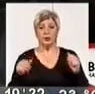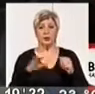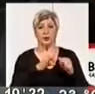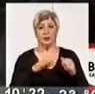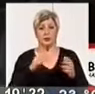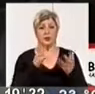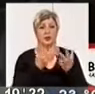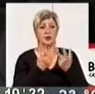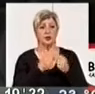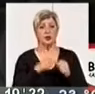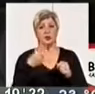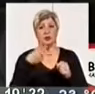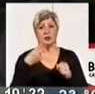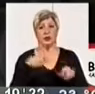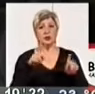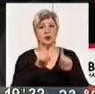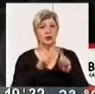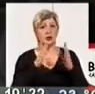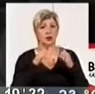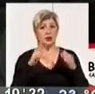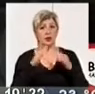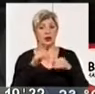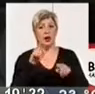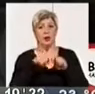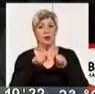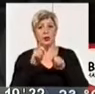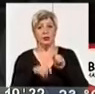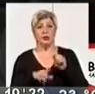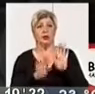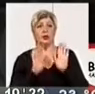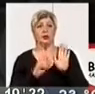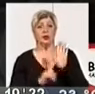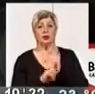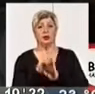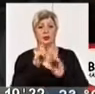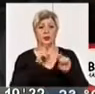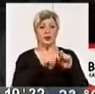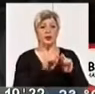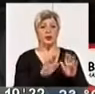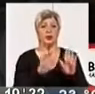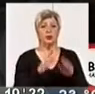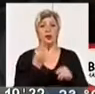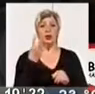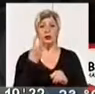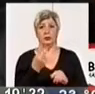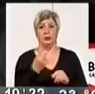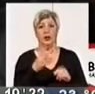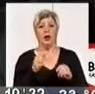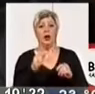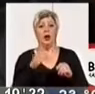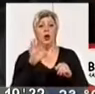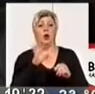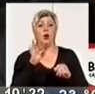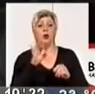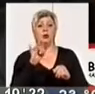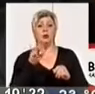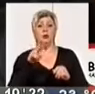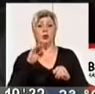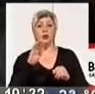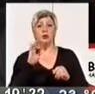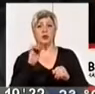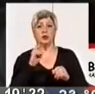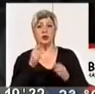об'єктів. Перевірка тільки почалась, перевірено 2 об'єкти, це в Новомосковському районі Серло, Орловщина. До кінця мая